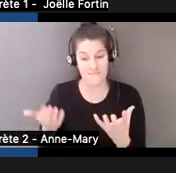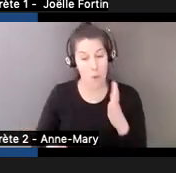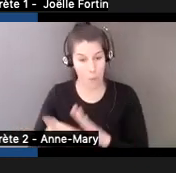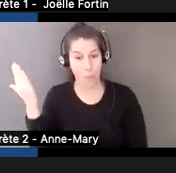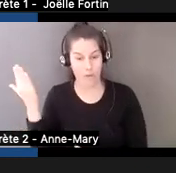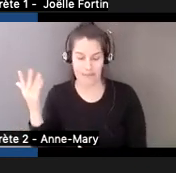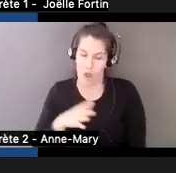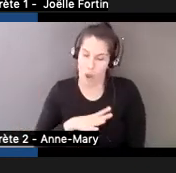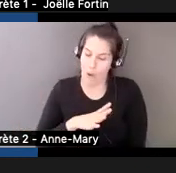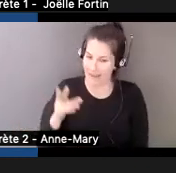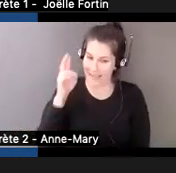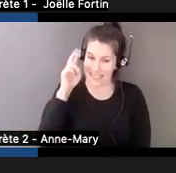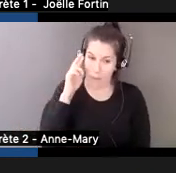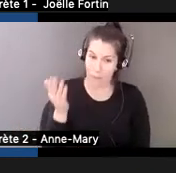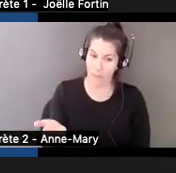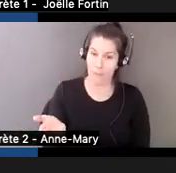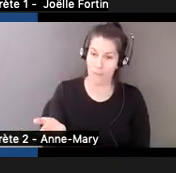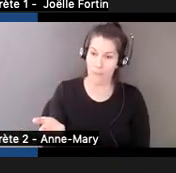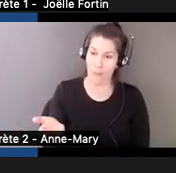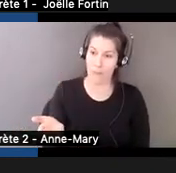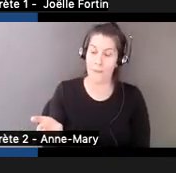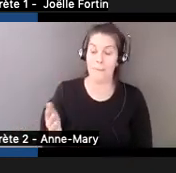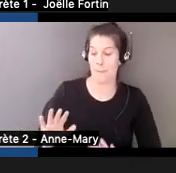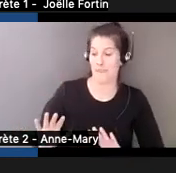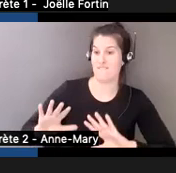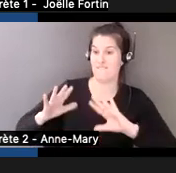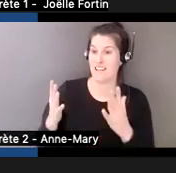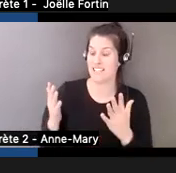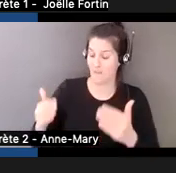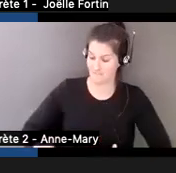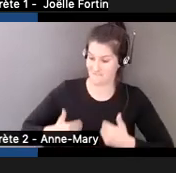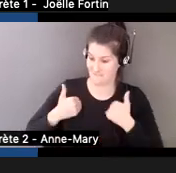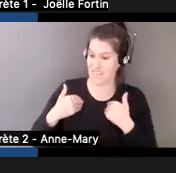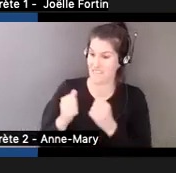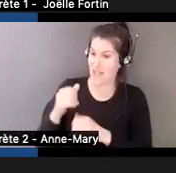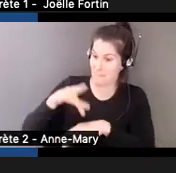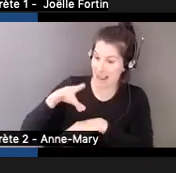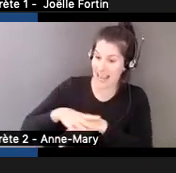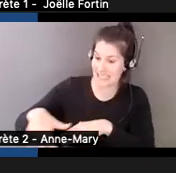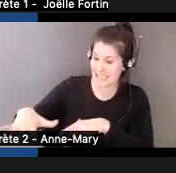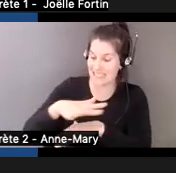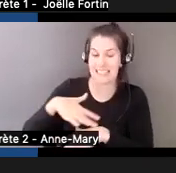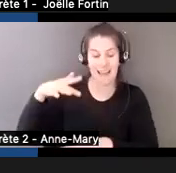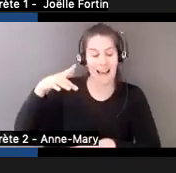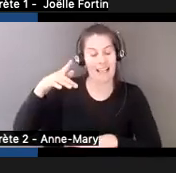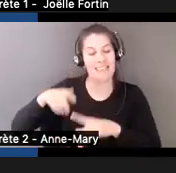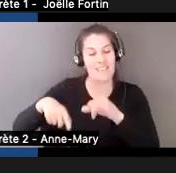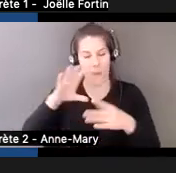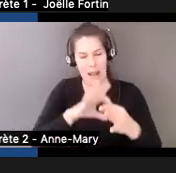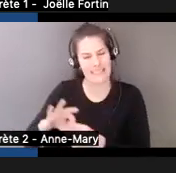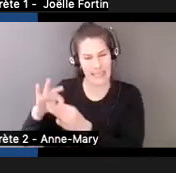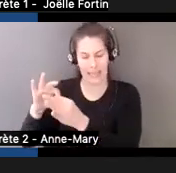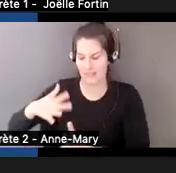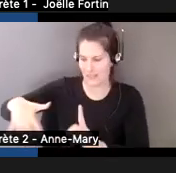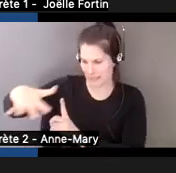ça. La façon dont la personne vit avec cette maladie dépend de son environnement social et psychologique,